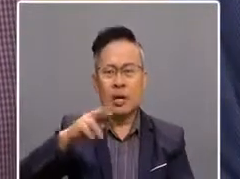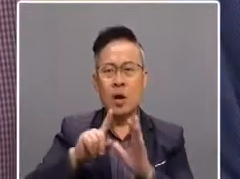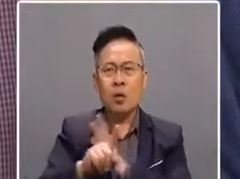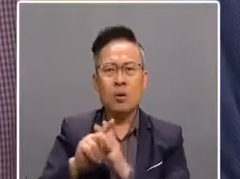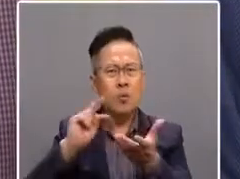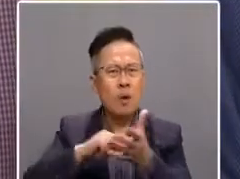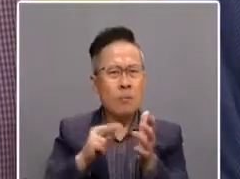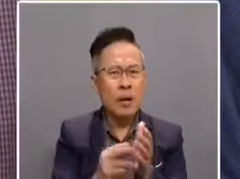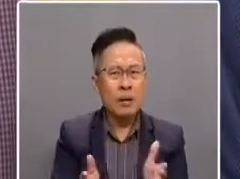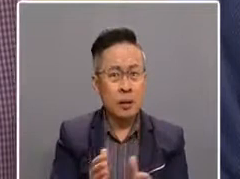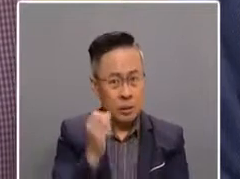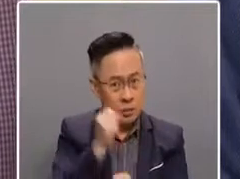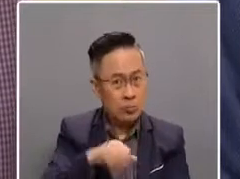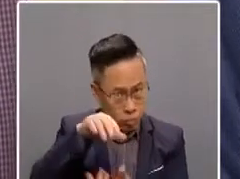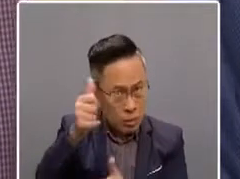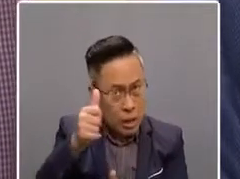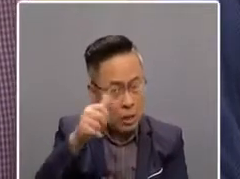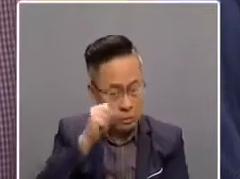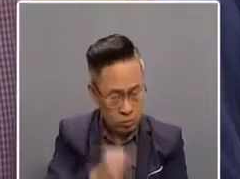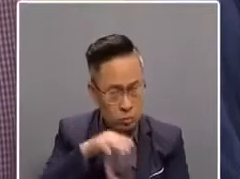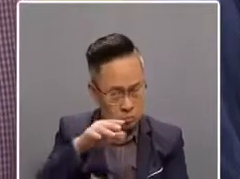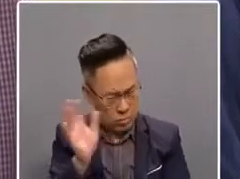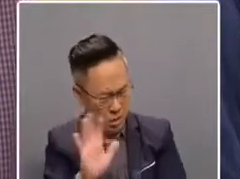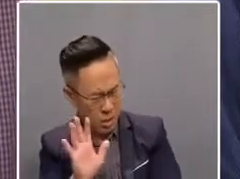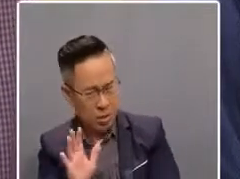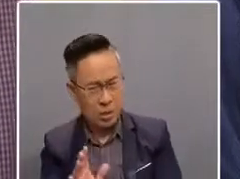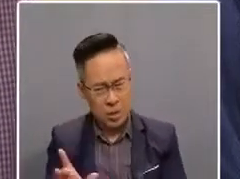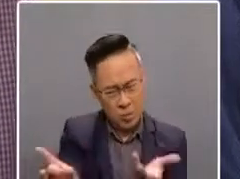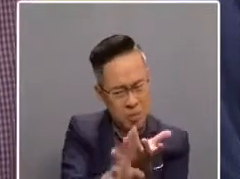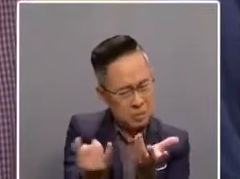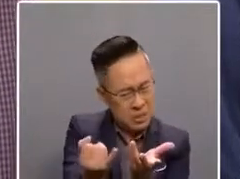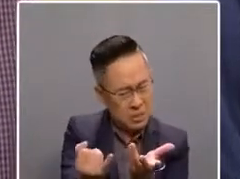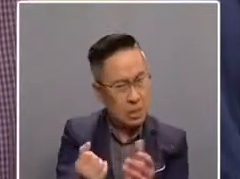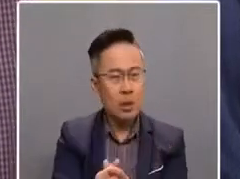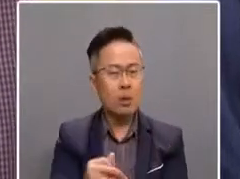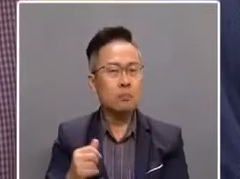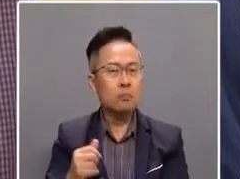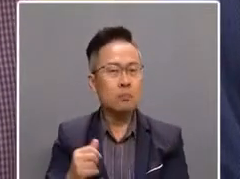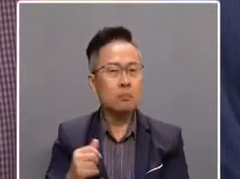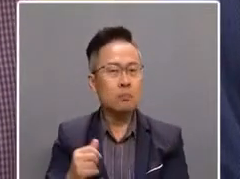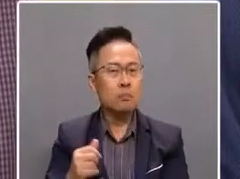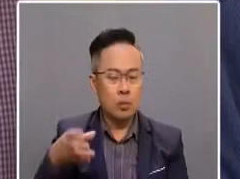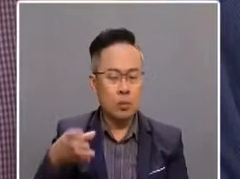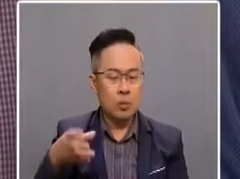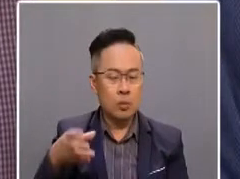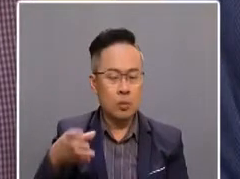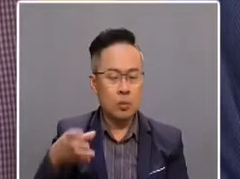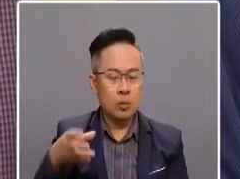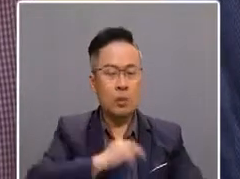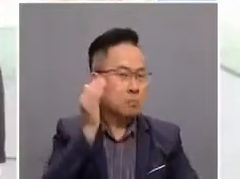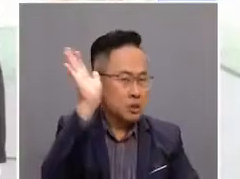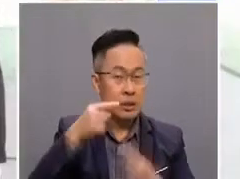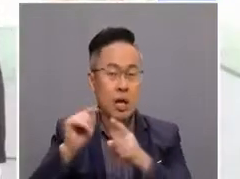กรณ์เอ๊ะสหกรณ์สามารถส่งออกได้หรอสหกรณ์ทำแล้วมีคุณภาพหรือเปล่าอะไรอย่างเงี้ยค่ะคือเขาจะเชื่อมั่นกับบริษัทเอกชนม